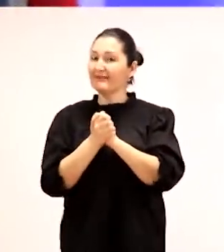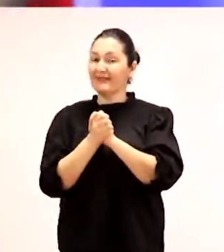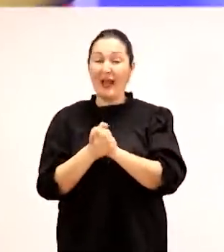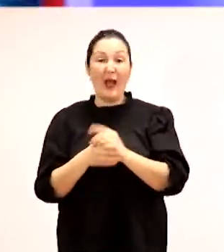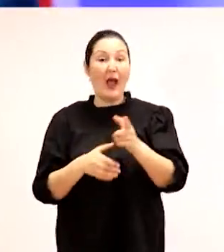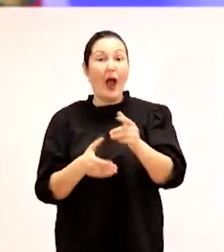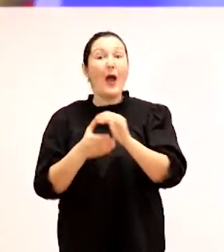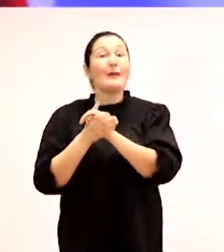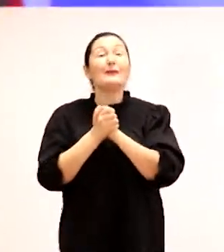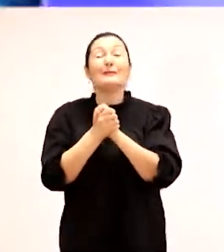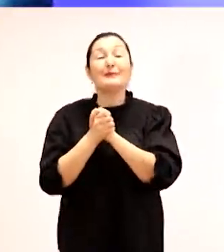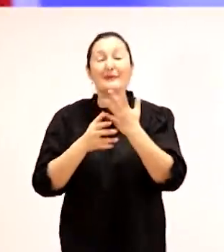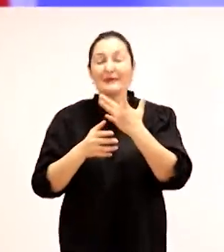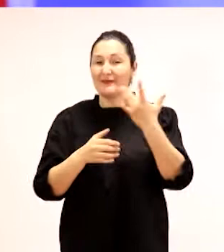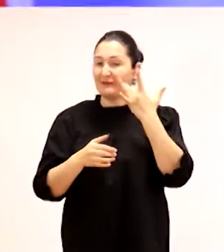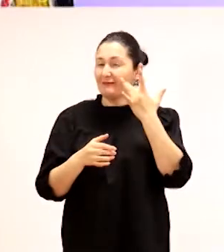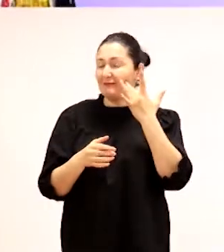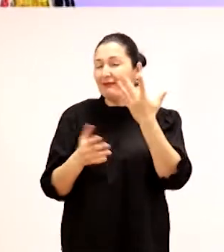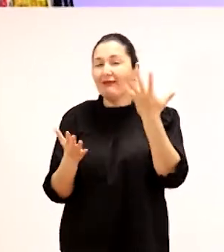Дружба познается в беде.